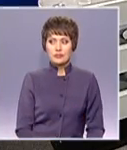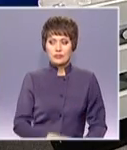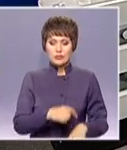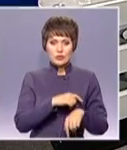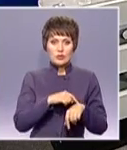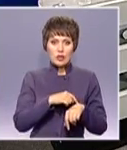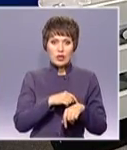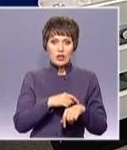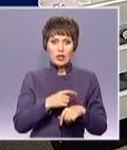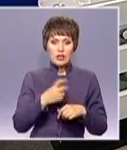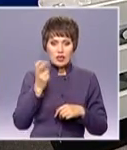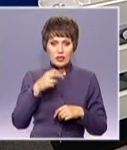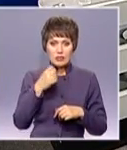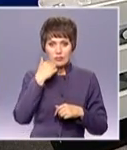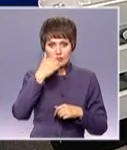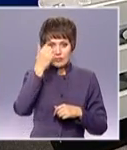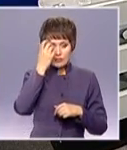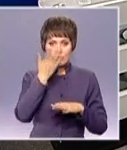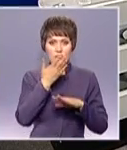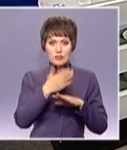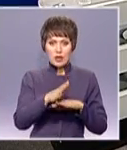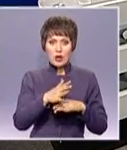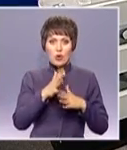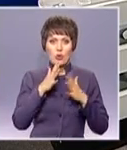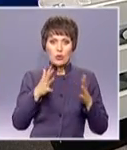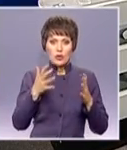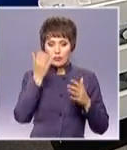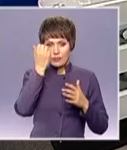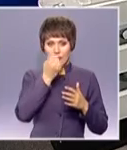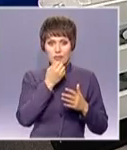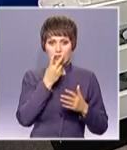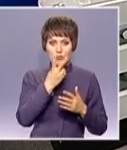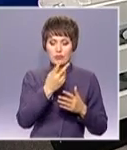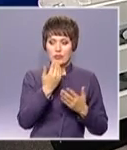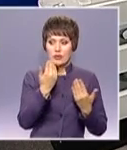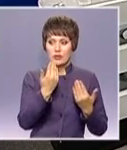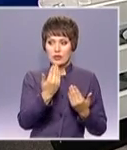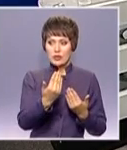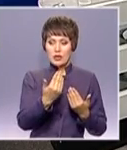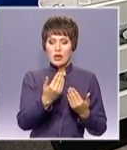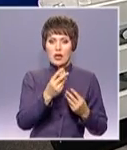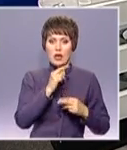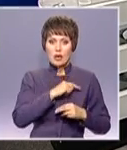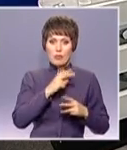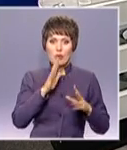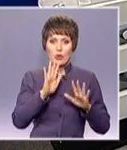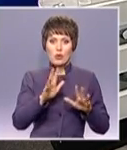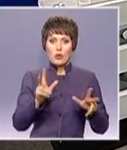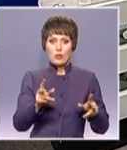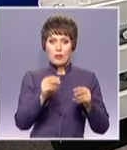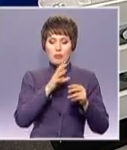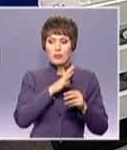Уақытыңызды бөліп, студиямызға келгеніңізге рахмет. Үлкен алғысымызды білдіреміз сізге. Еңбегіңізге тек табыс